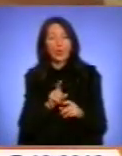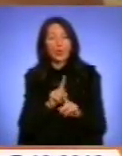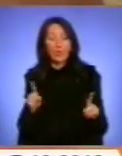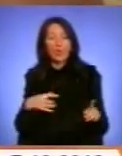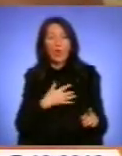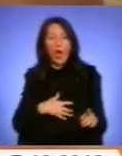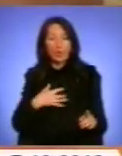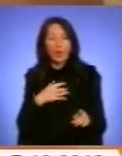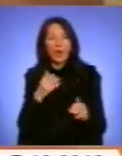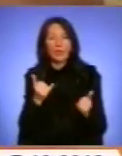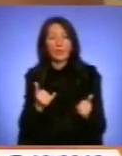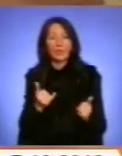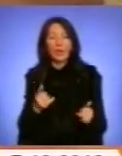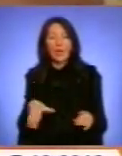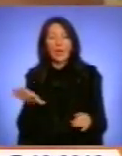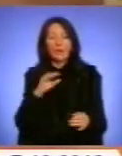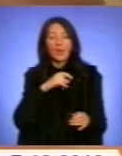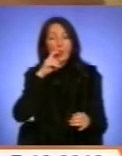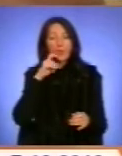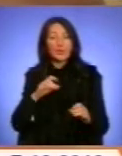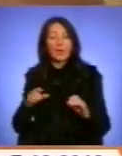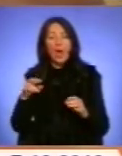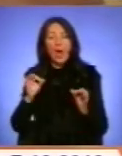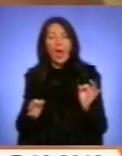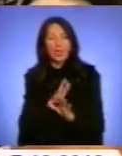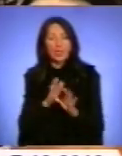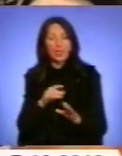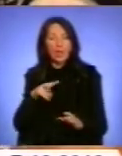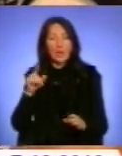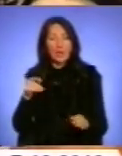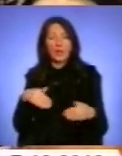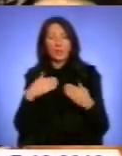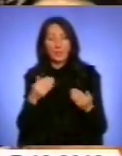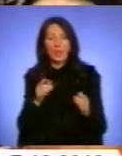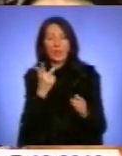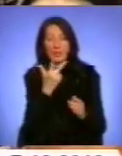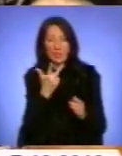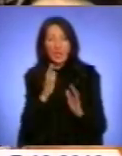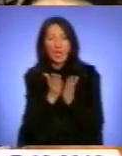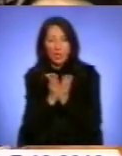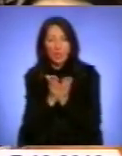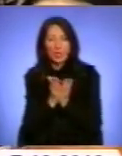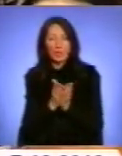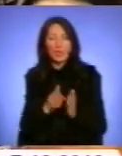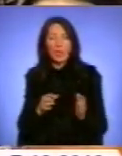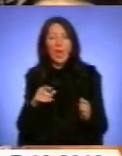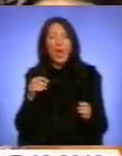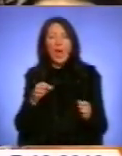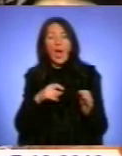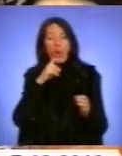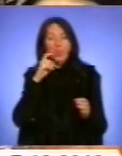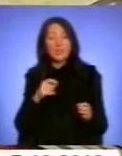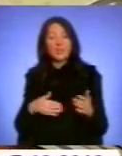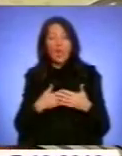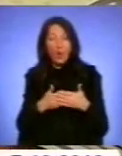Всеукраїнська екологічна ліга ініціювала створення тритомної енциклопедії «Екологія права людини», «Український громадський екологічний кодекс»,